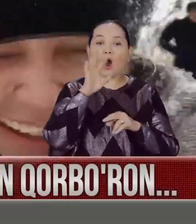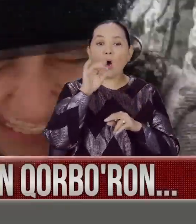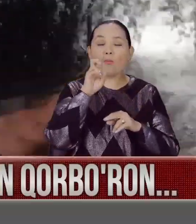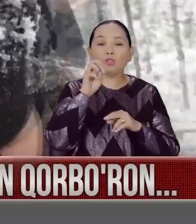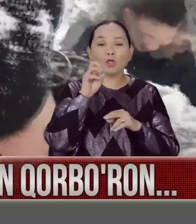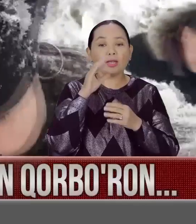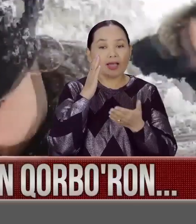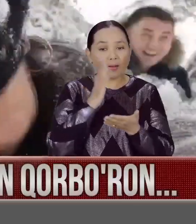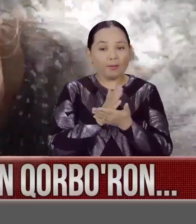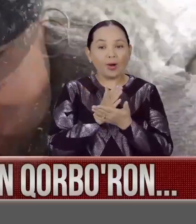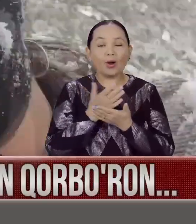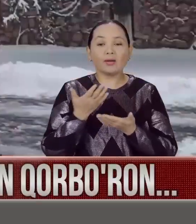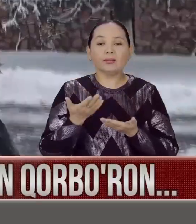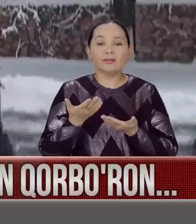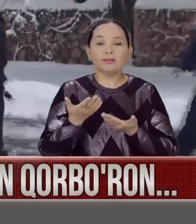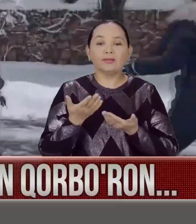borlar.